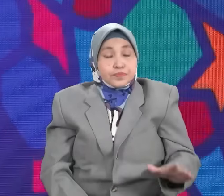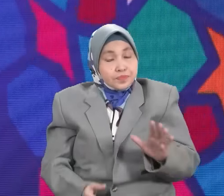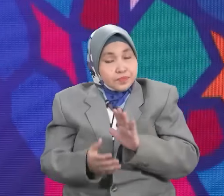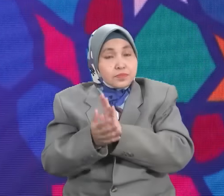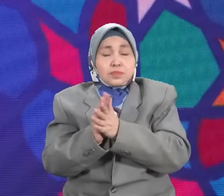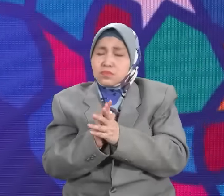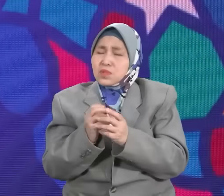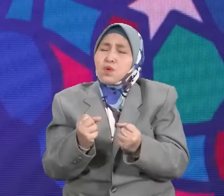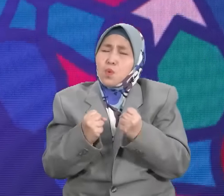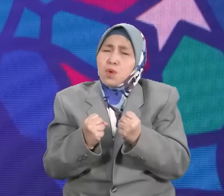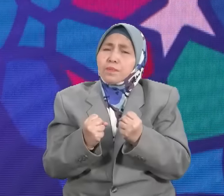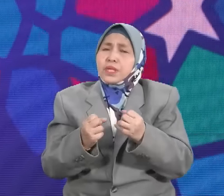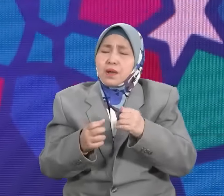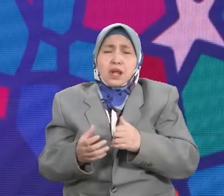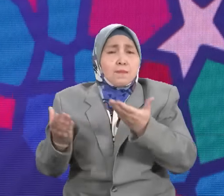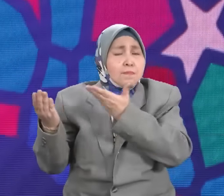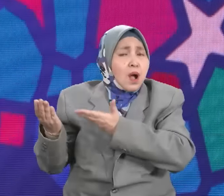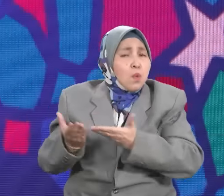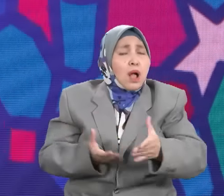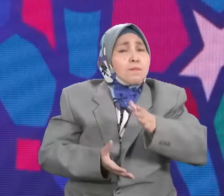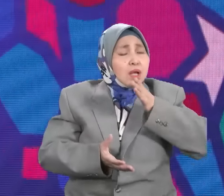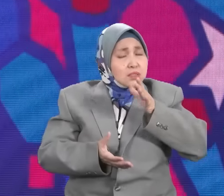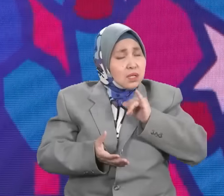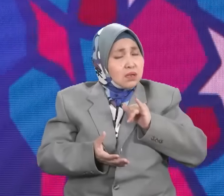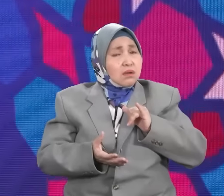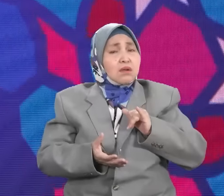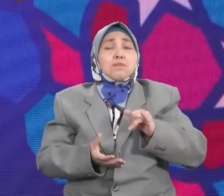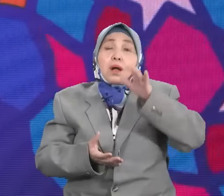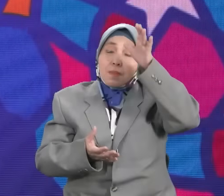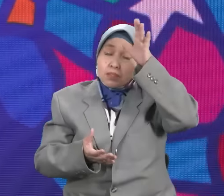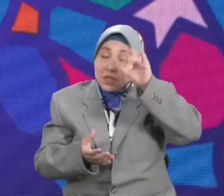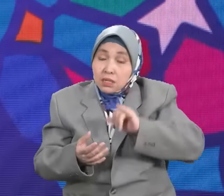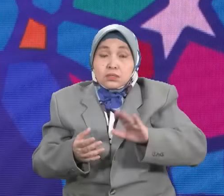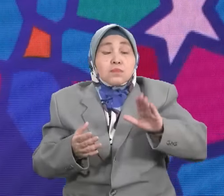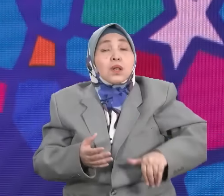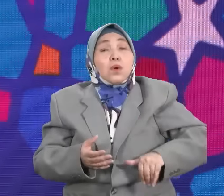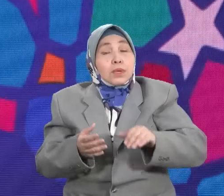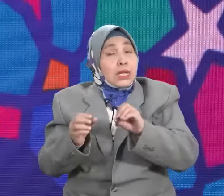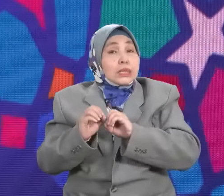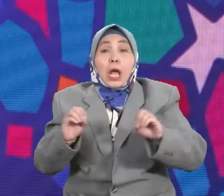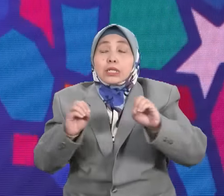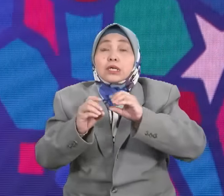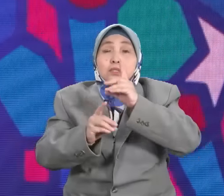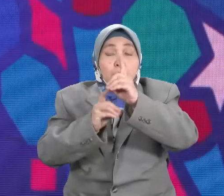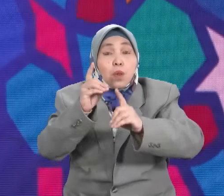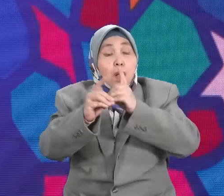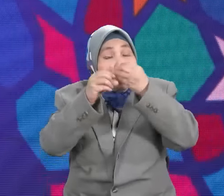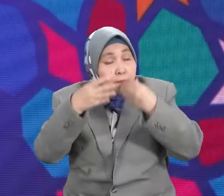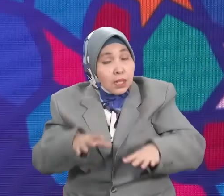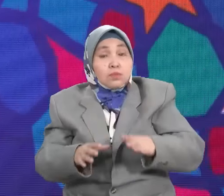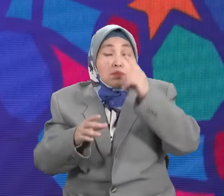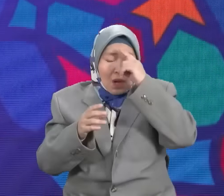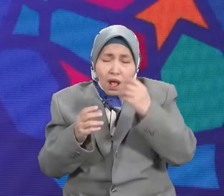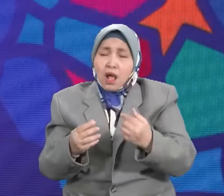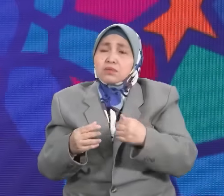dijemur azamna bawa Emak saya ayah saya sebelum mereka tak ada berilah keizinannya untuk bawa